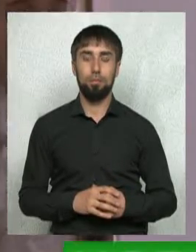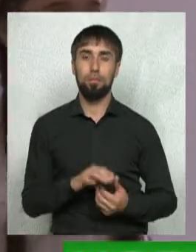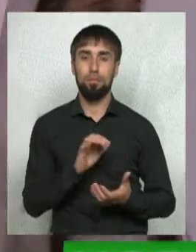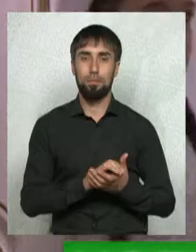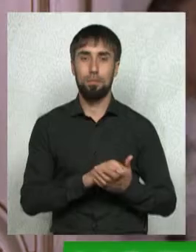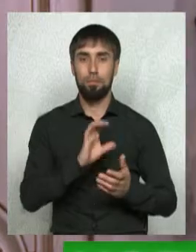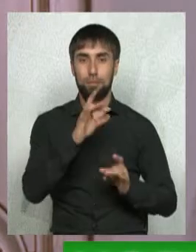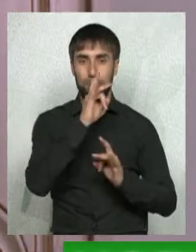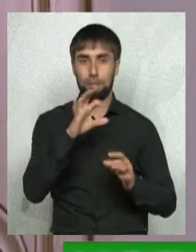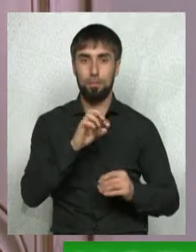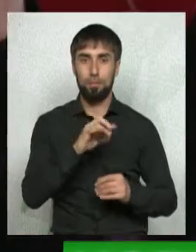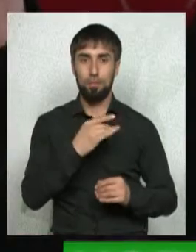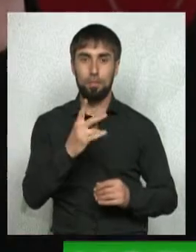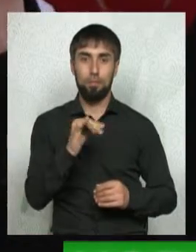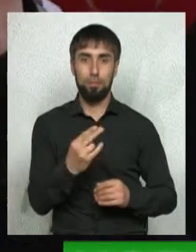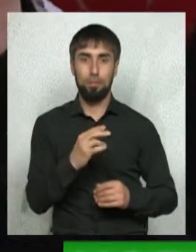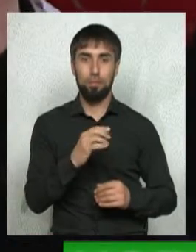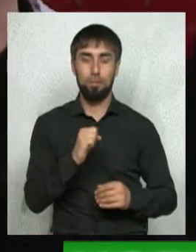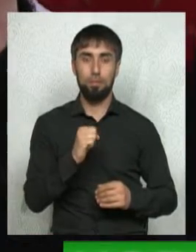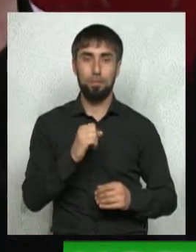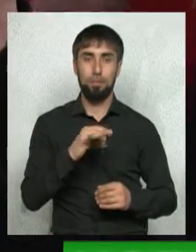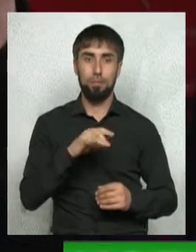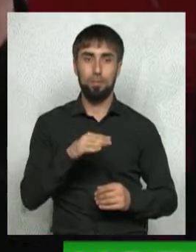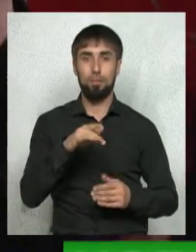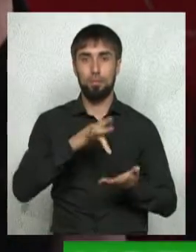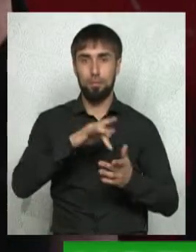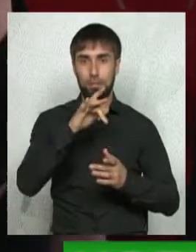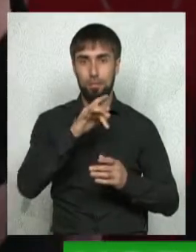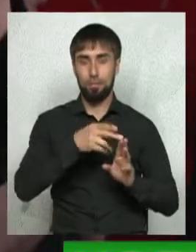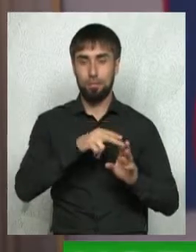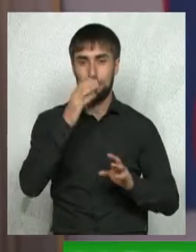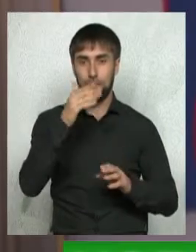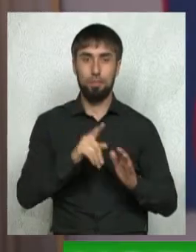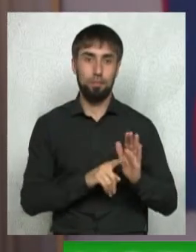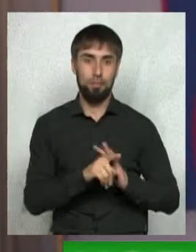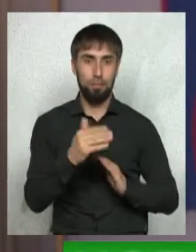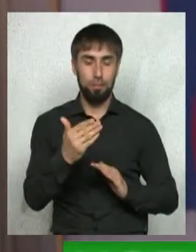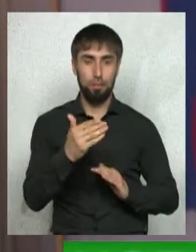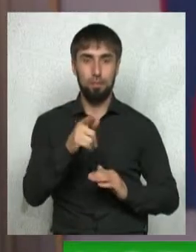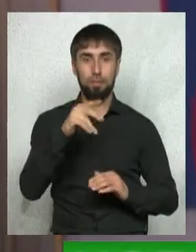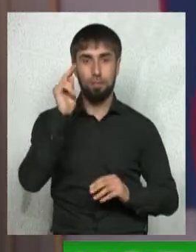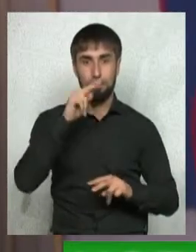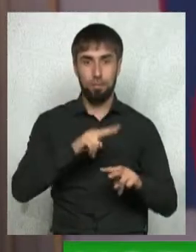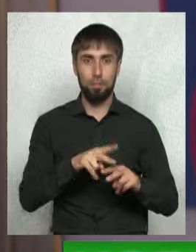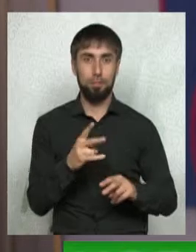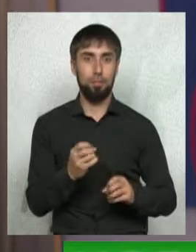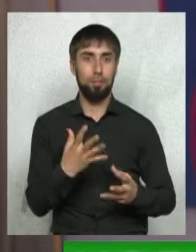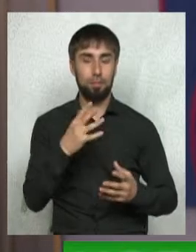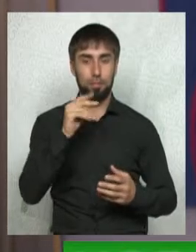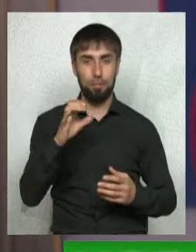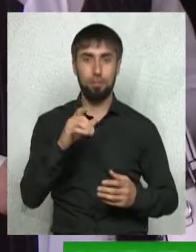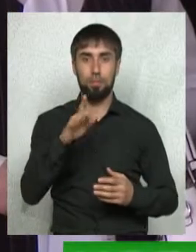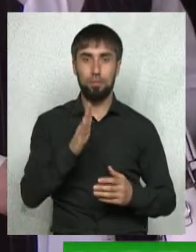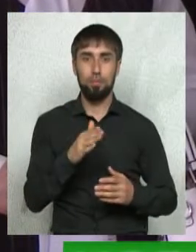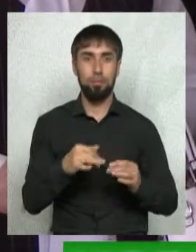Знакомство с культурой, обычаями, национальным орнаментом здесь в Центре образования начали уже с порога. Сегодня учебное заведение на несколько часов погрузится